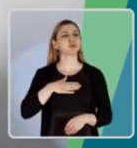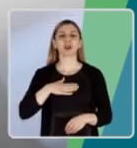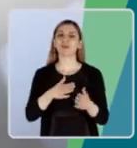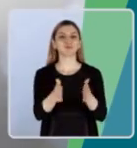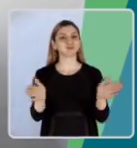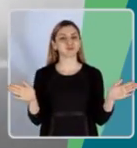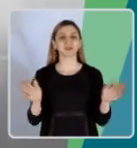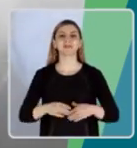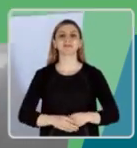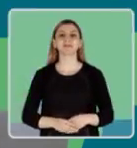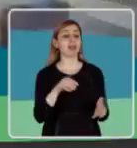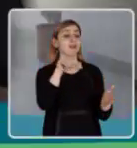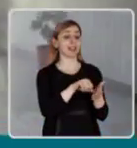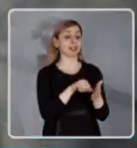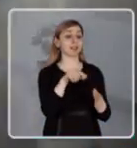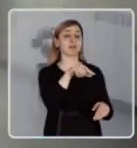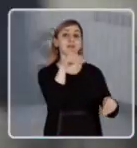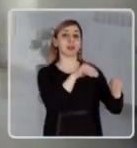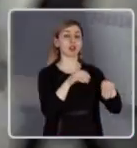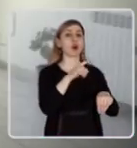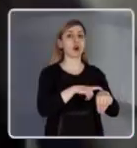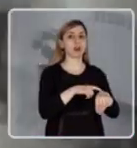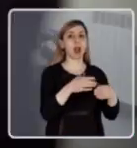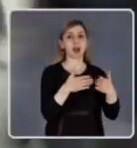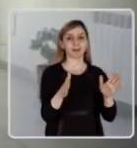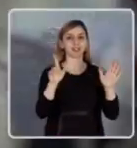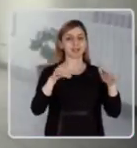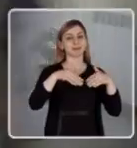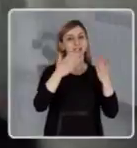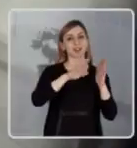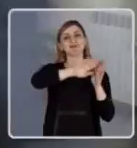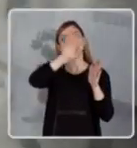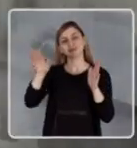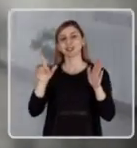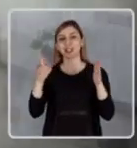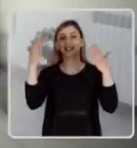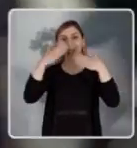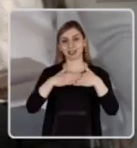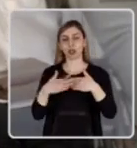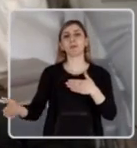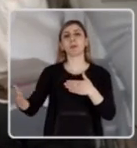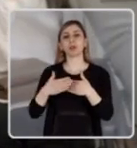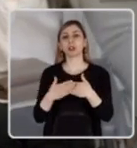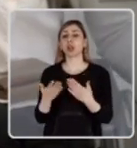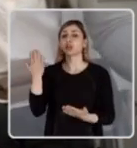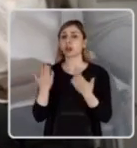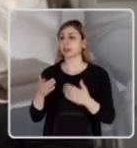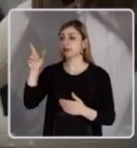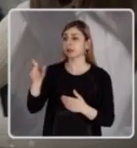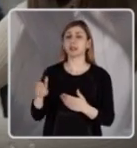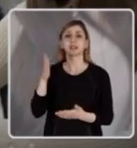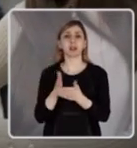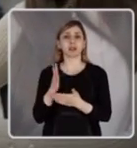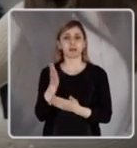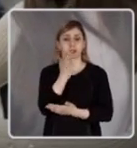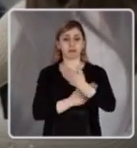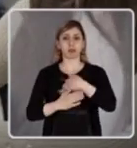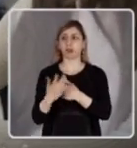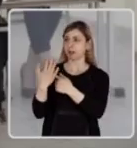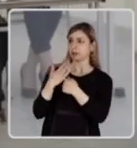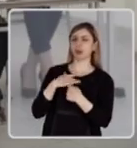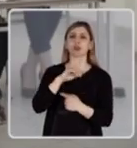drejtë deputetët e Kuvendit të Shqipërisë. Qendrat e votimit hapen në orën 7 dhe mbyllen në orën 19. Pamundësia fizike nuk ju kufizon